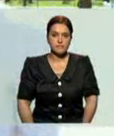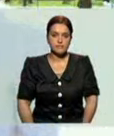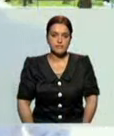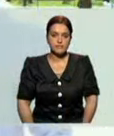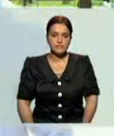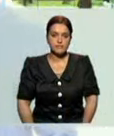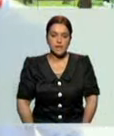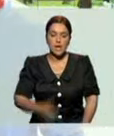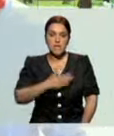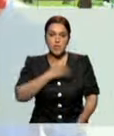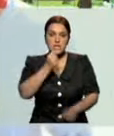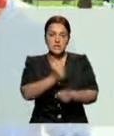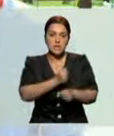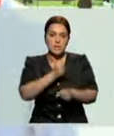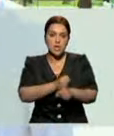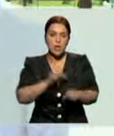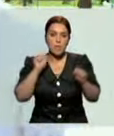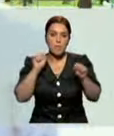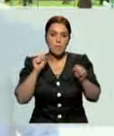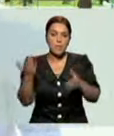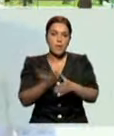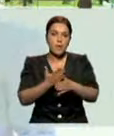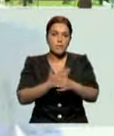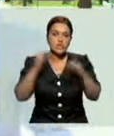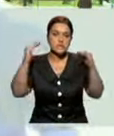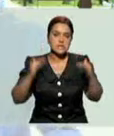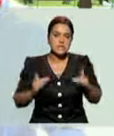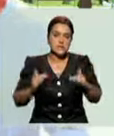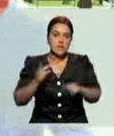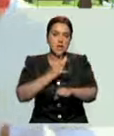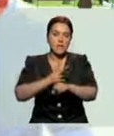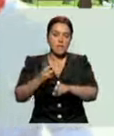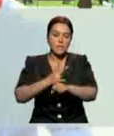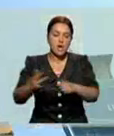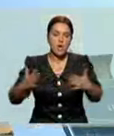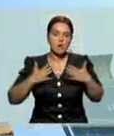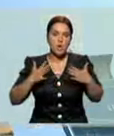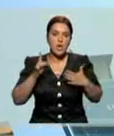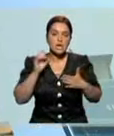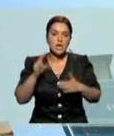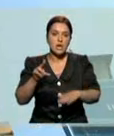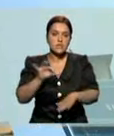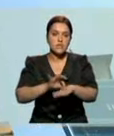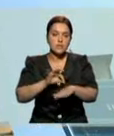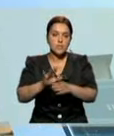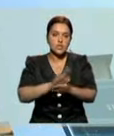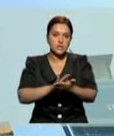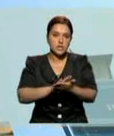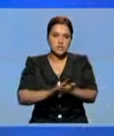Мое изобретение поможет снизить выбросы, которые могут вызвать у людей раковые заболевания. Аппарат очищает воздух.